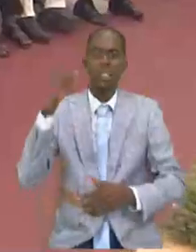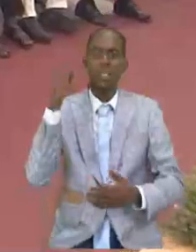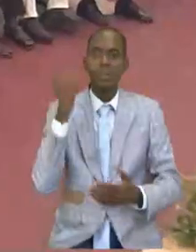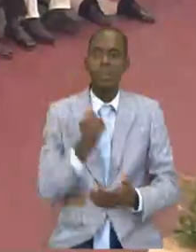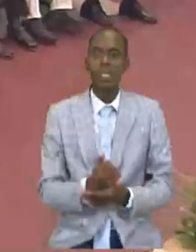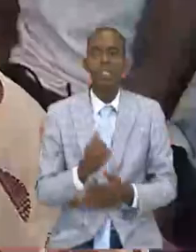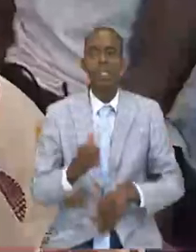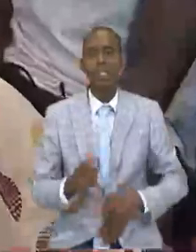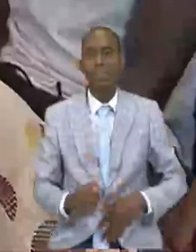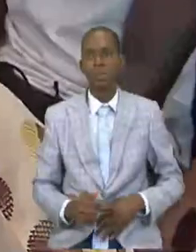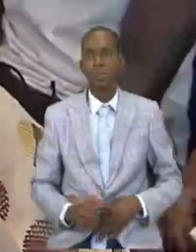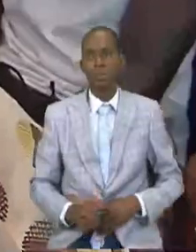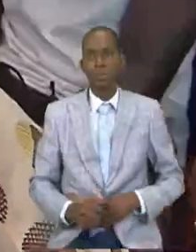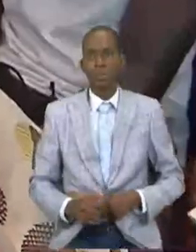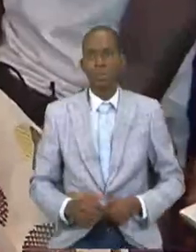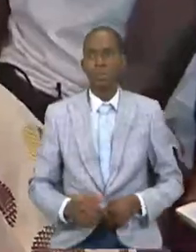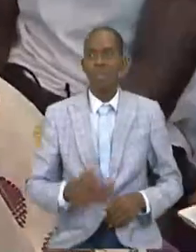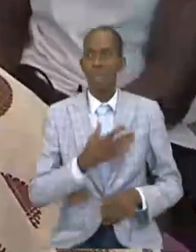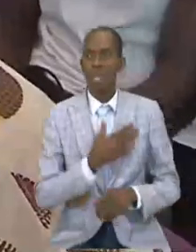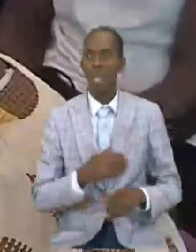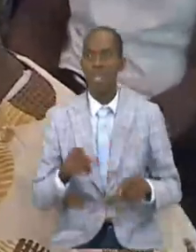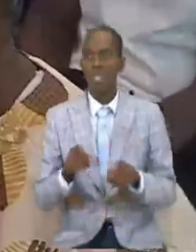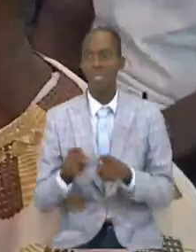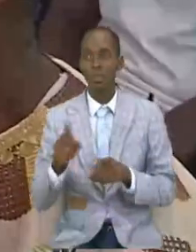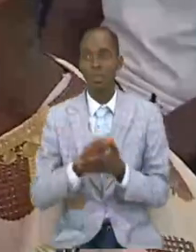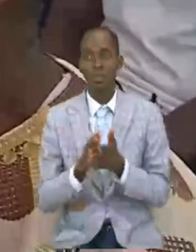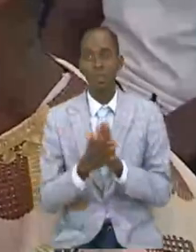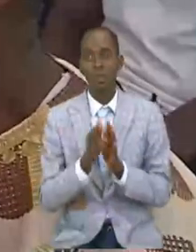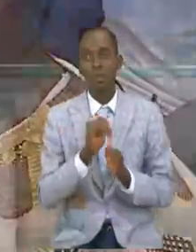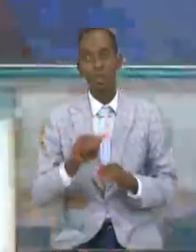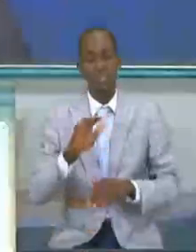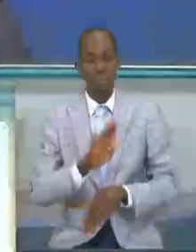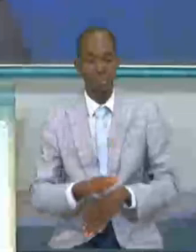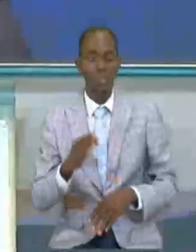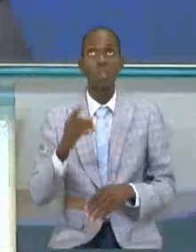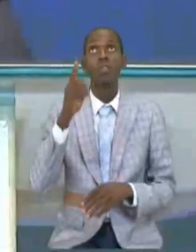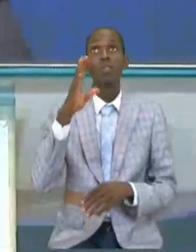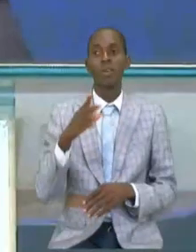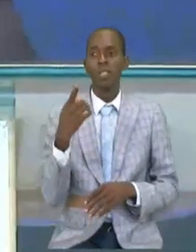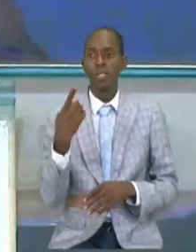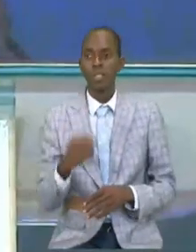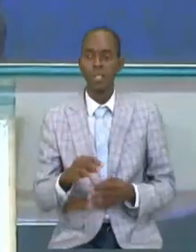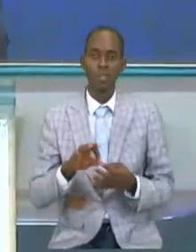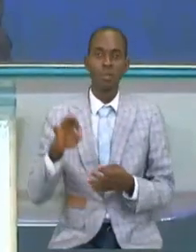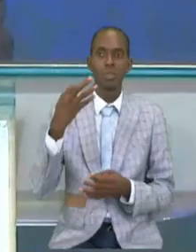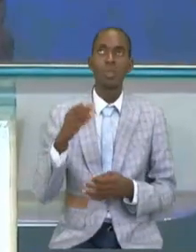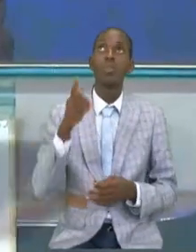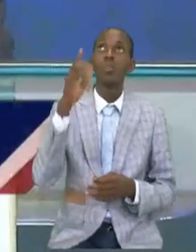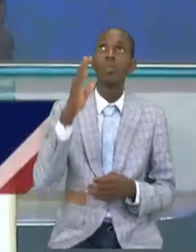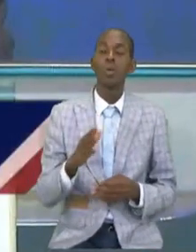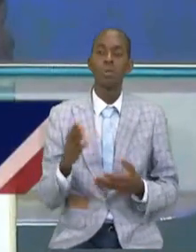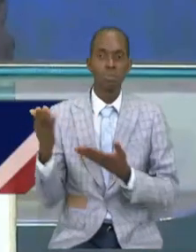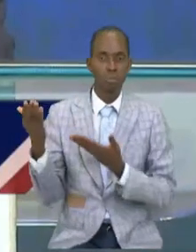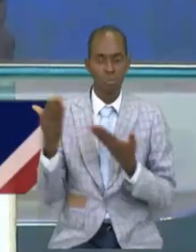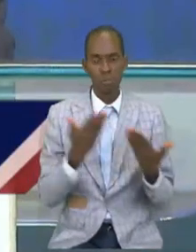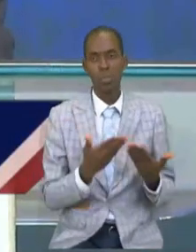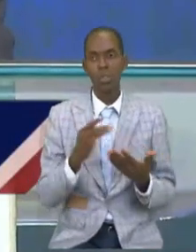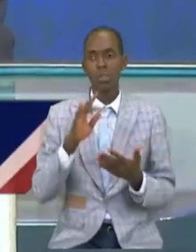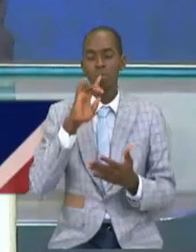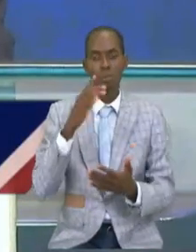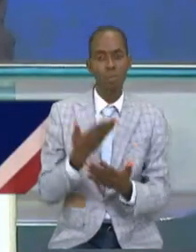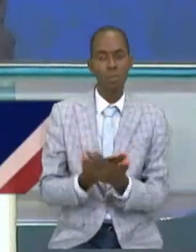dit Amen. Et comme vous devenez enfant de Dieu, l'Esprit de Dieu rend témoignage à votre cœur que vous